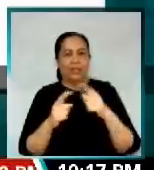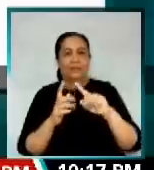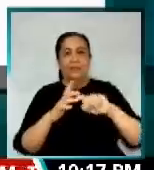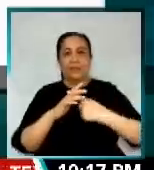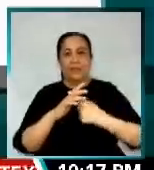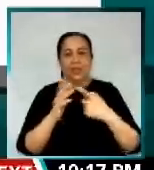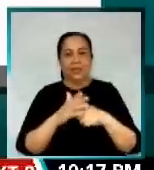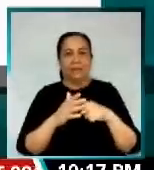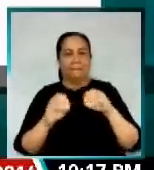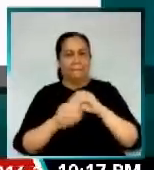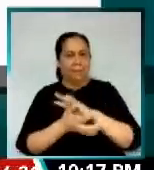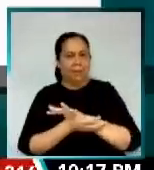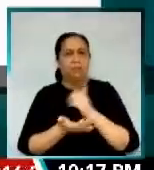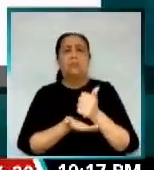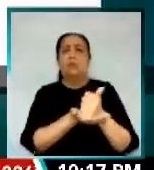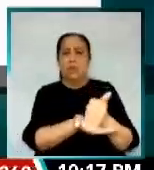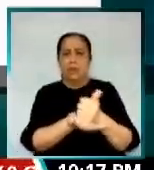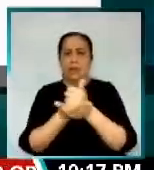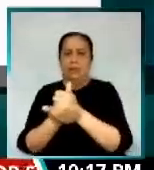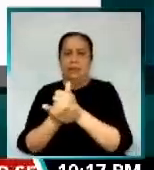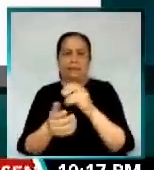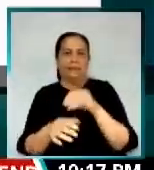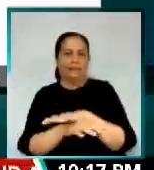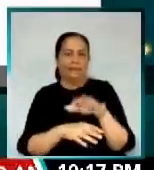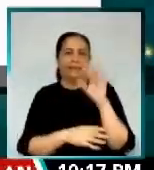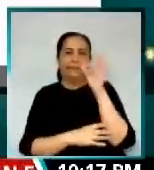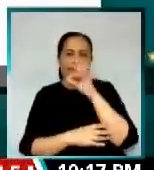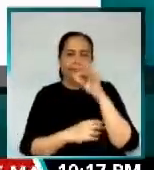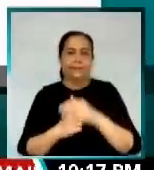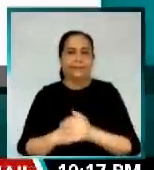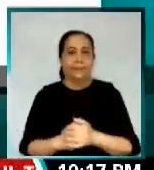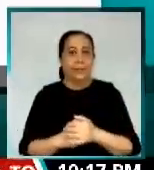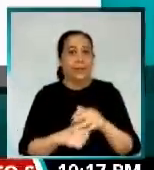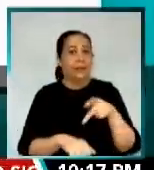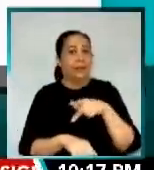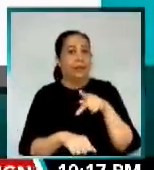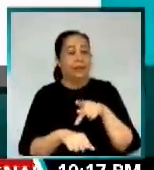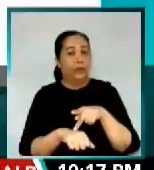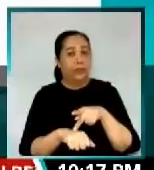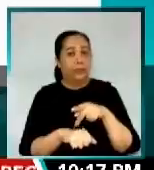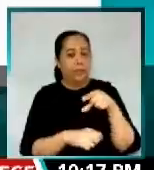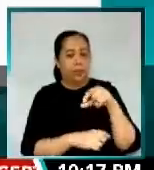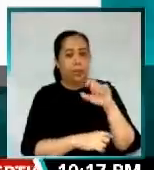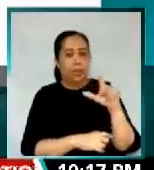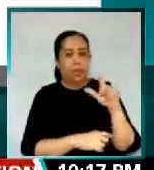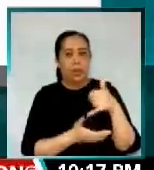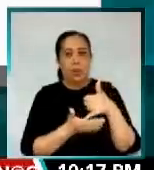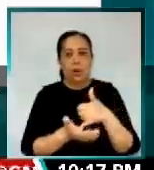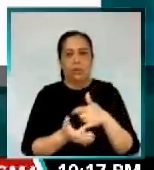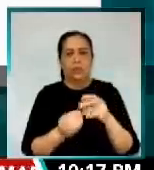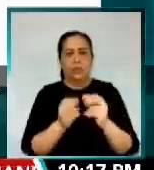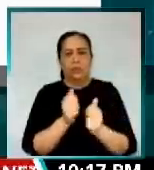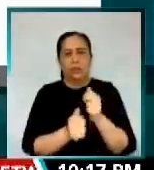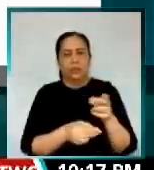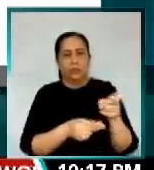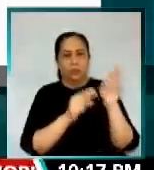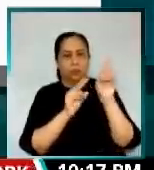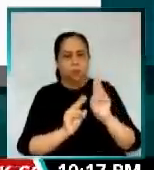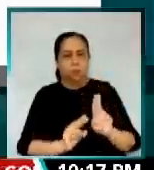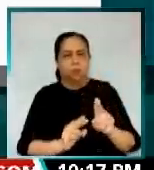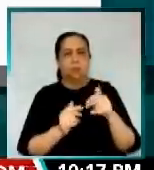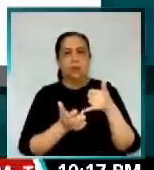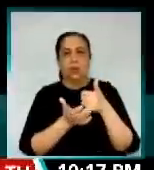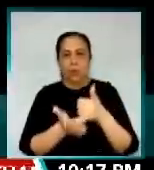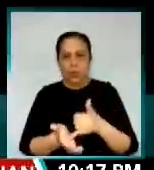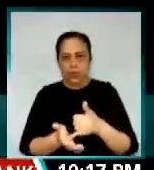para makatulong sa mga apektadong Pilipino. Ang Philippine Quill Awards ay ang pinaka-prestigyosong awards